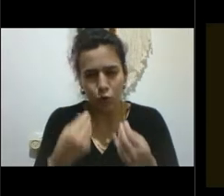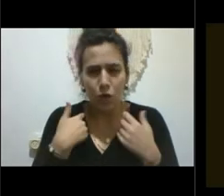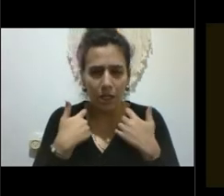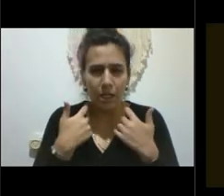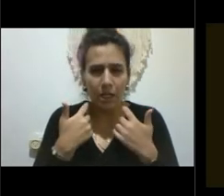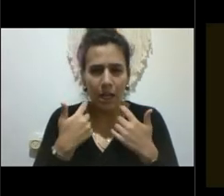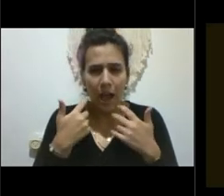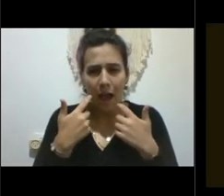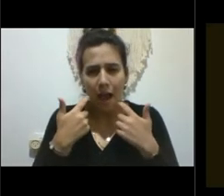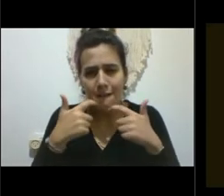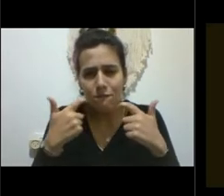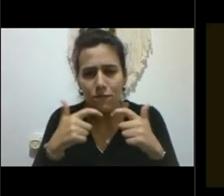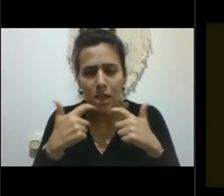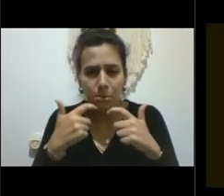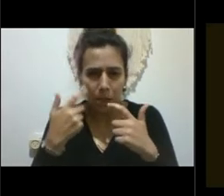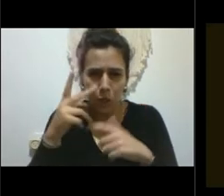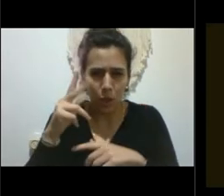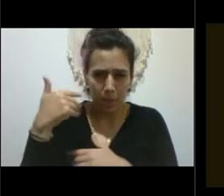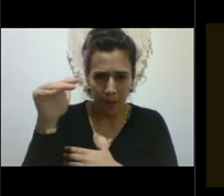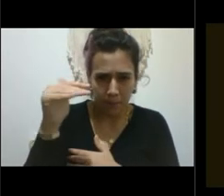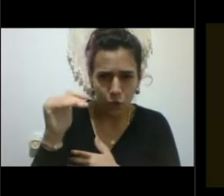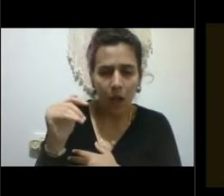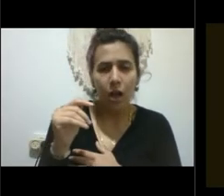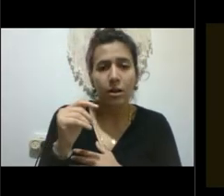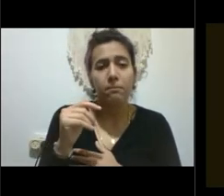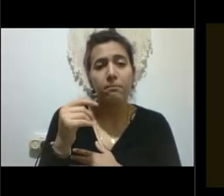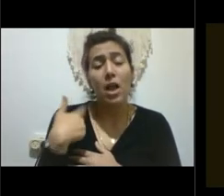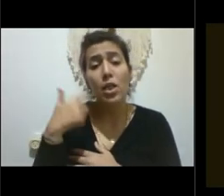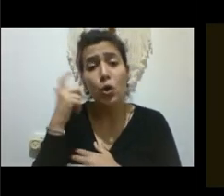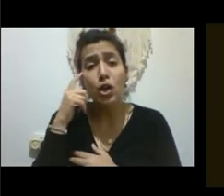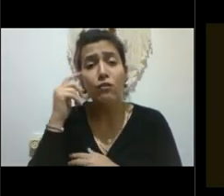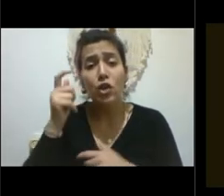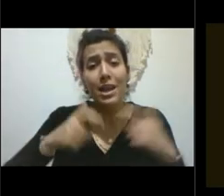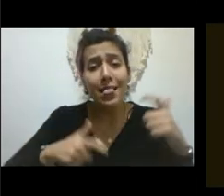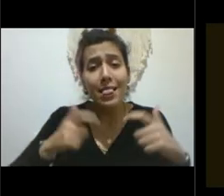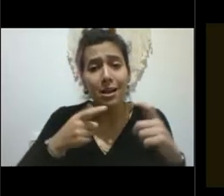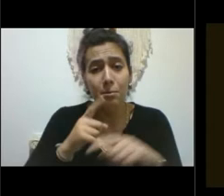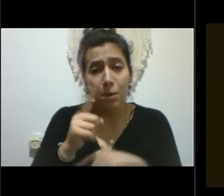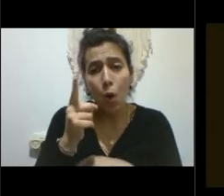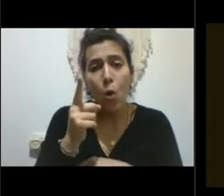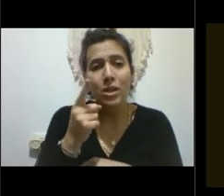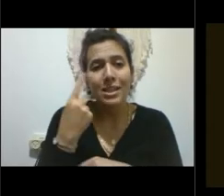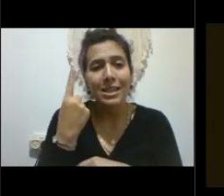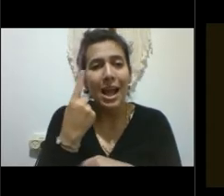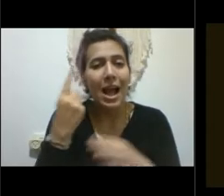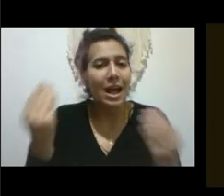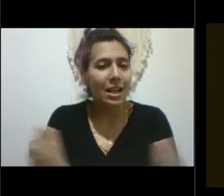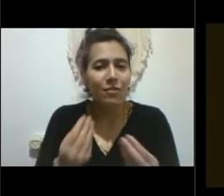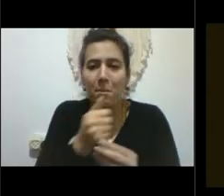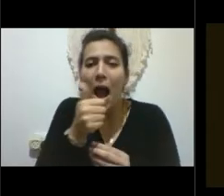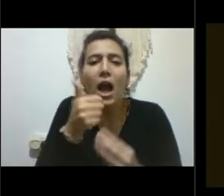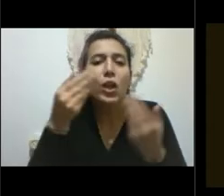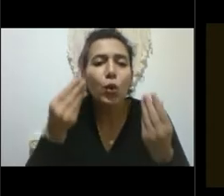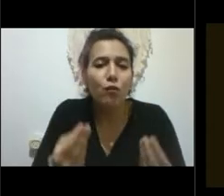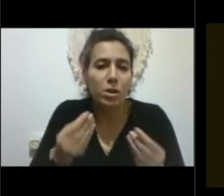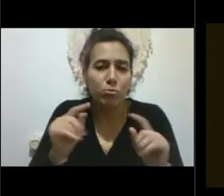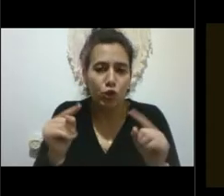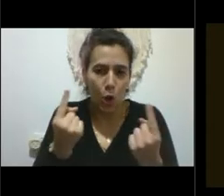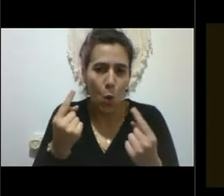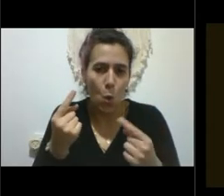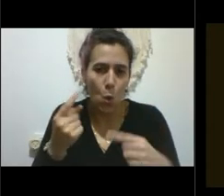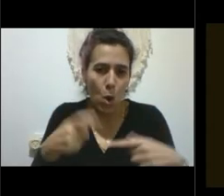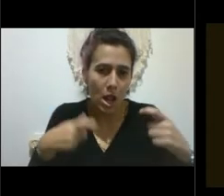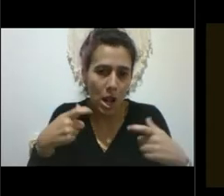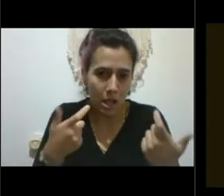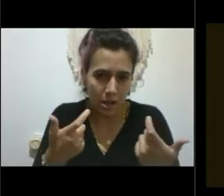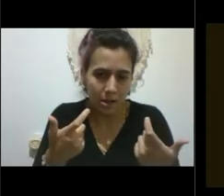אני חושב שנדלן מרחוק, זה אחד הדברים הכי טובים שקרו נדלן, וגם זה משהו שאני ארחיב עליו, אבל זה